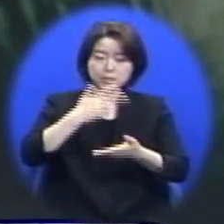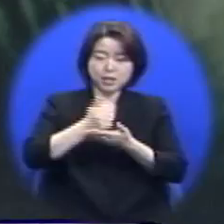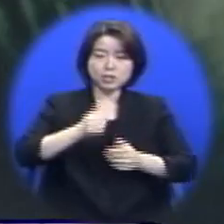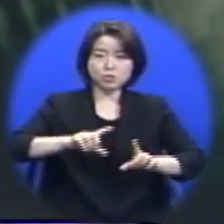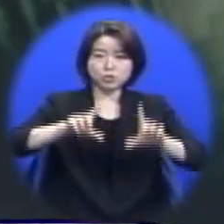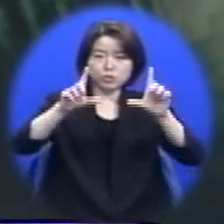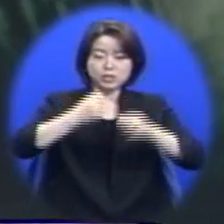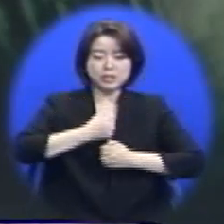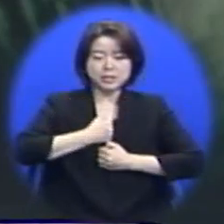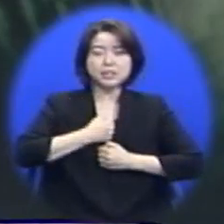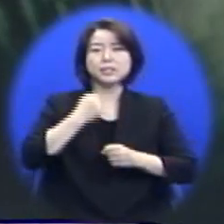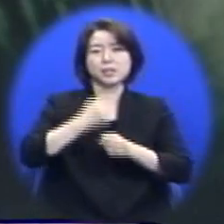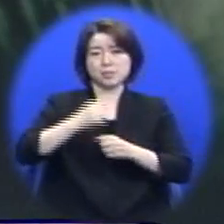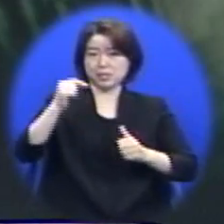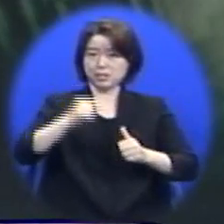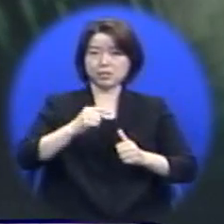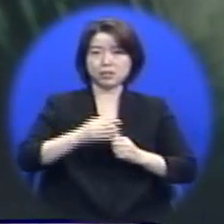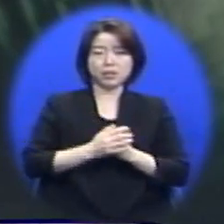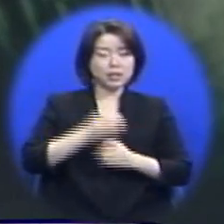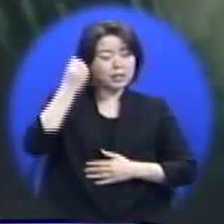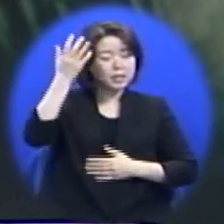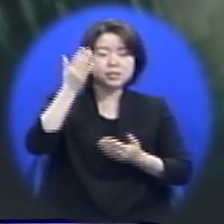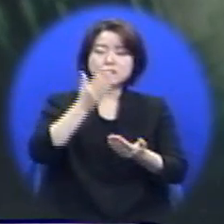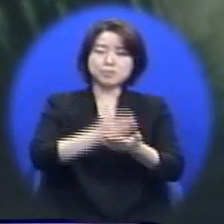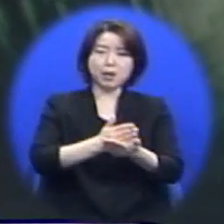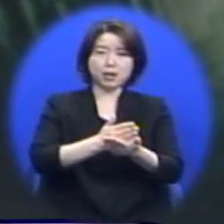겁니다. 잊어버리지 말라.